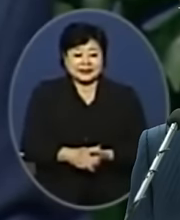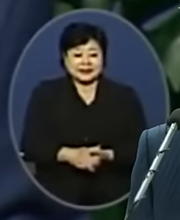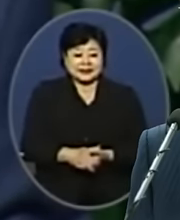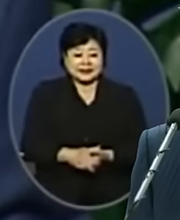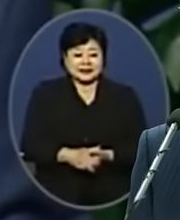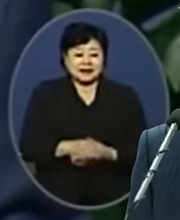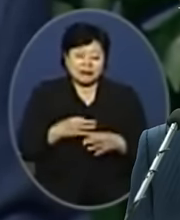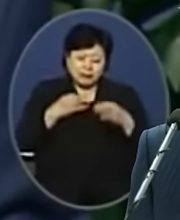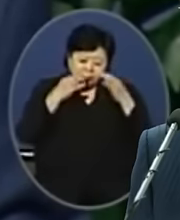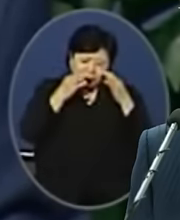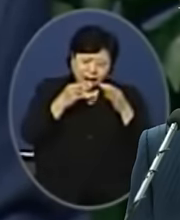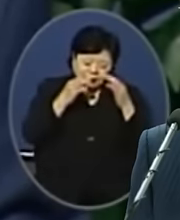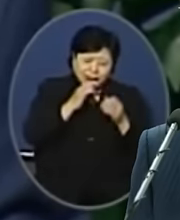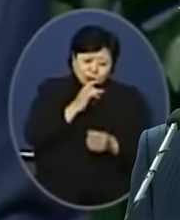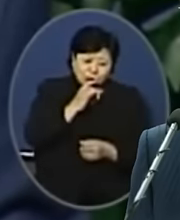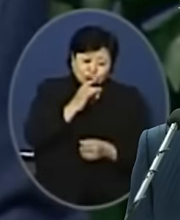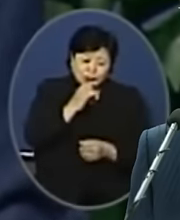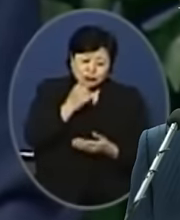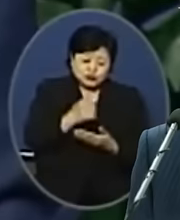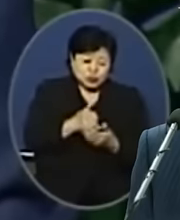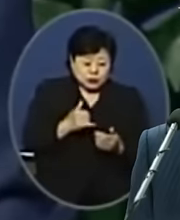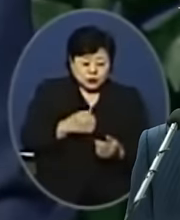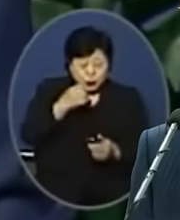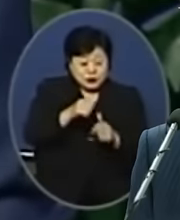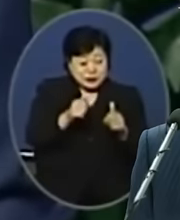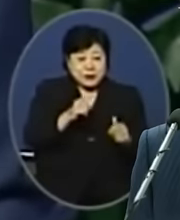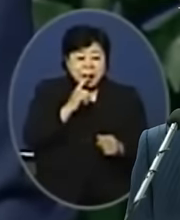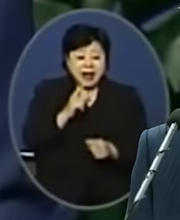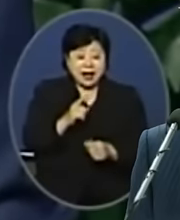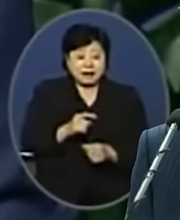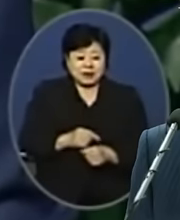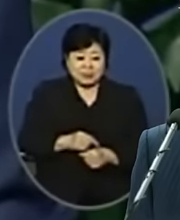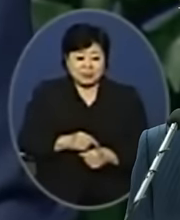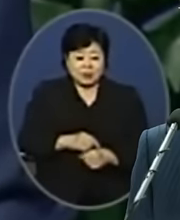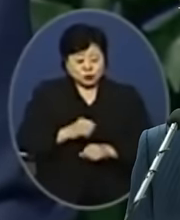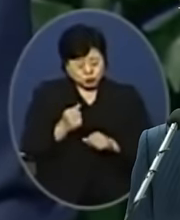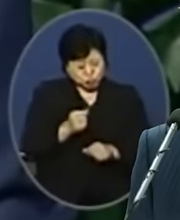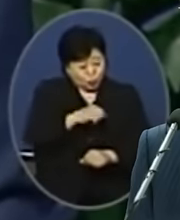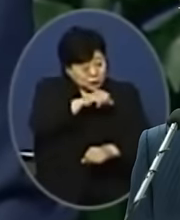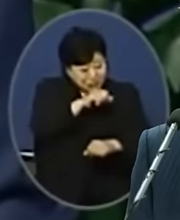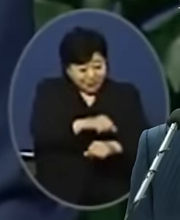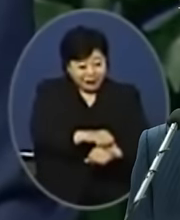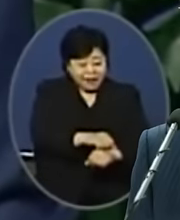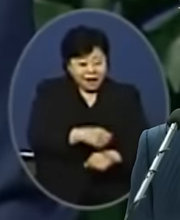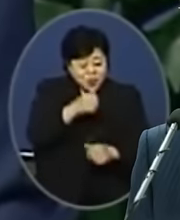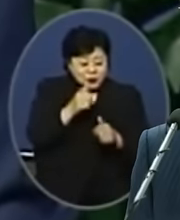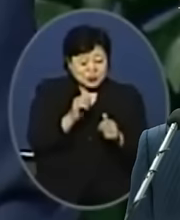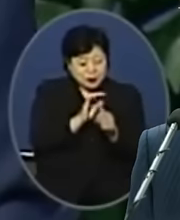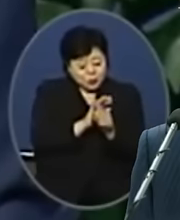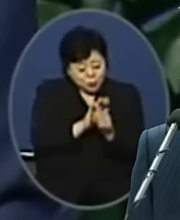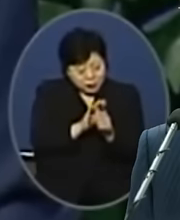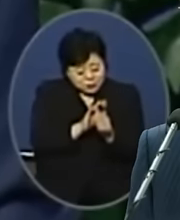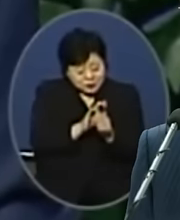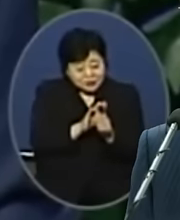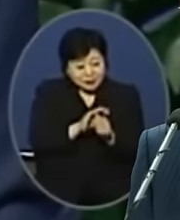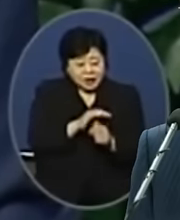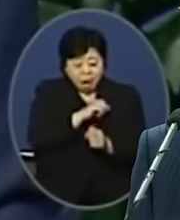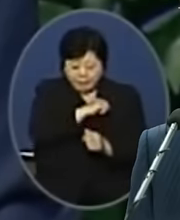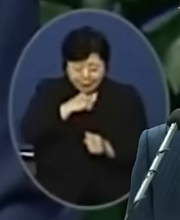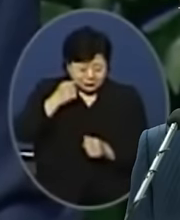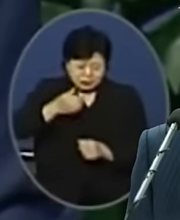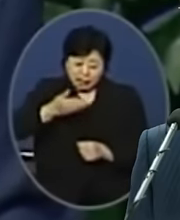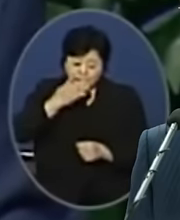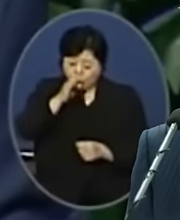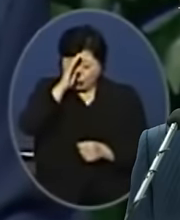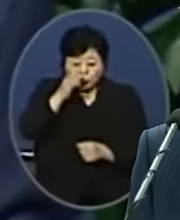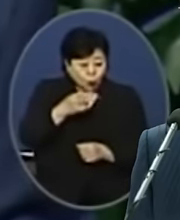아무리 애를 써도 말을 안 듣던 죄수들이 요셉은 들어가니까 말도 잘 듣고, 요셉이 돌봐주니까 음식들도 잘 먹고